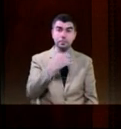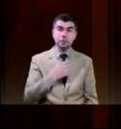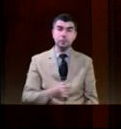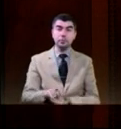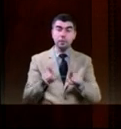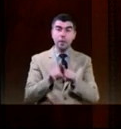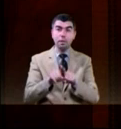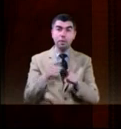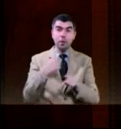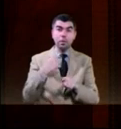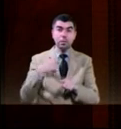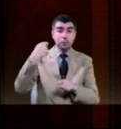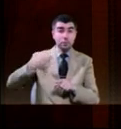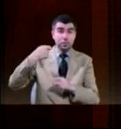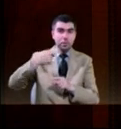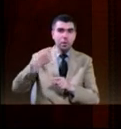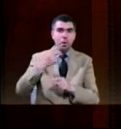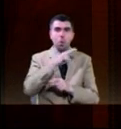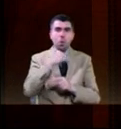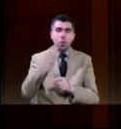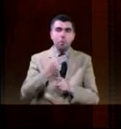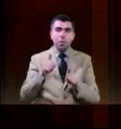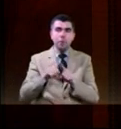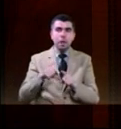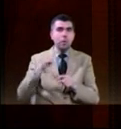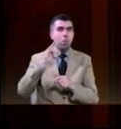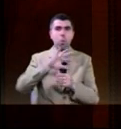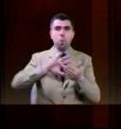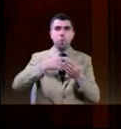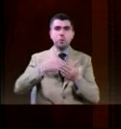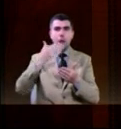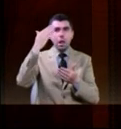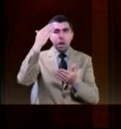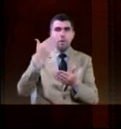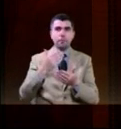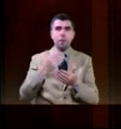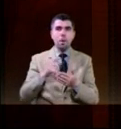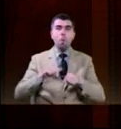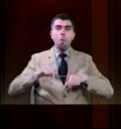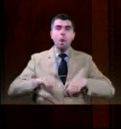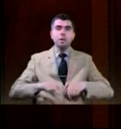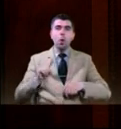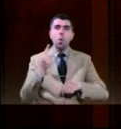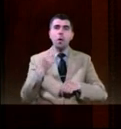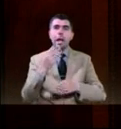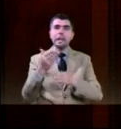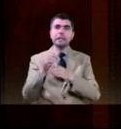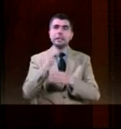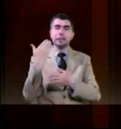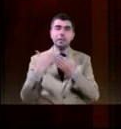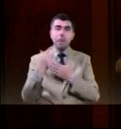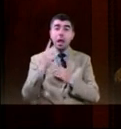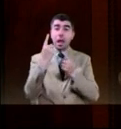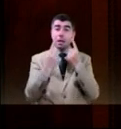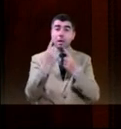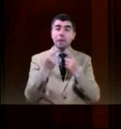أدت ذمتها؟ هذا الحمد لله ما وقعش فيه خلاف اليوم، كل شيء كيعرف باللي فعل سيدري جدو. الدولة خلصت 11.5